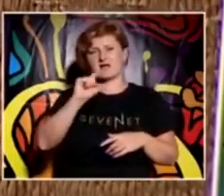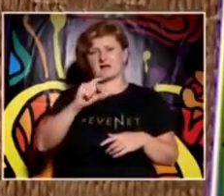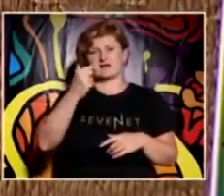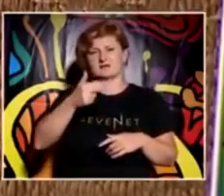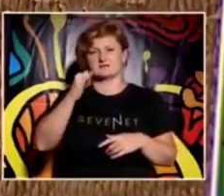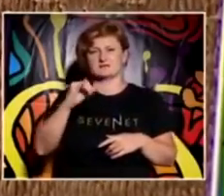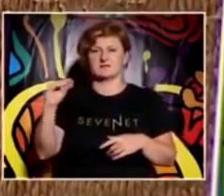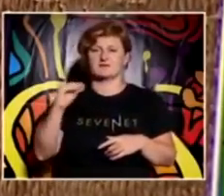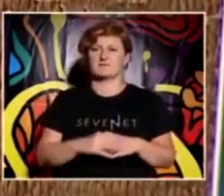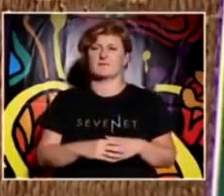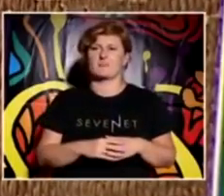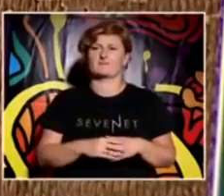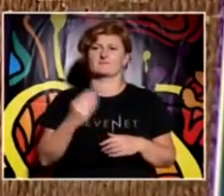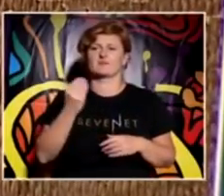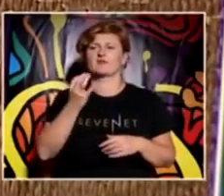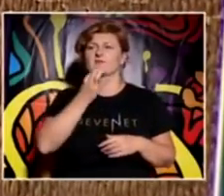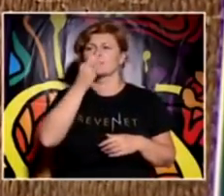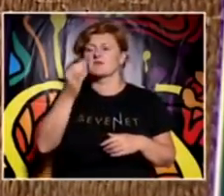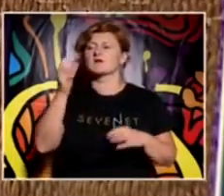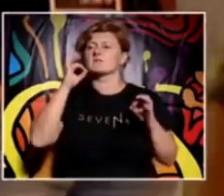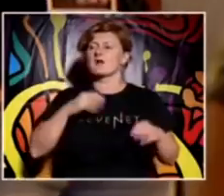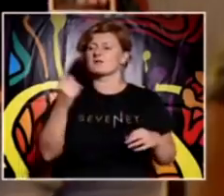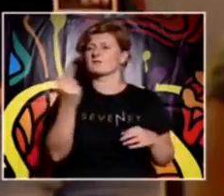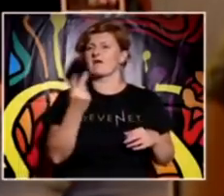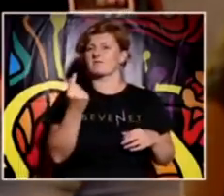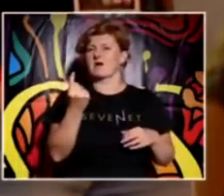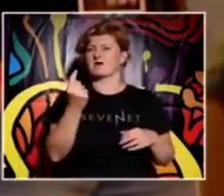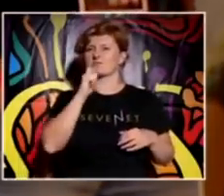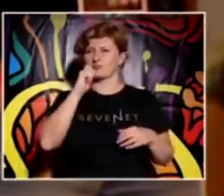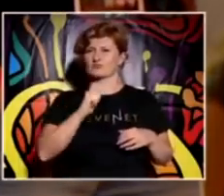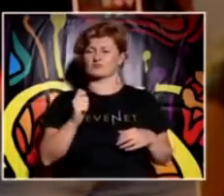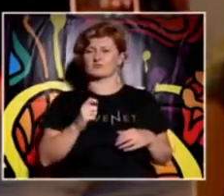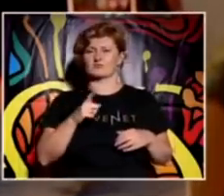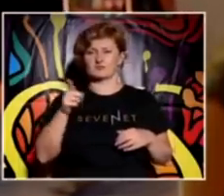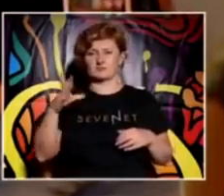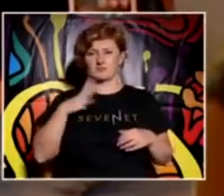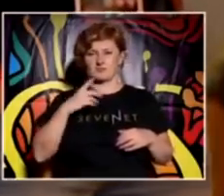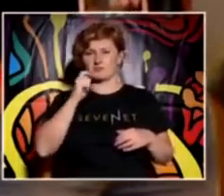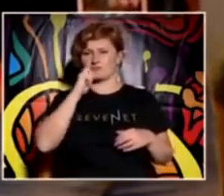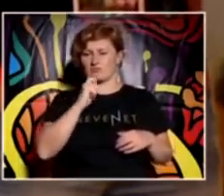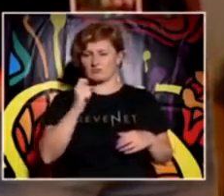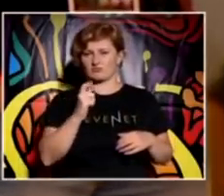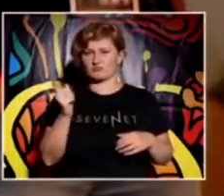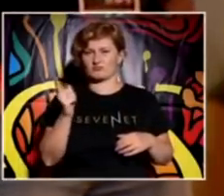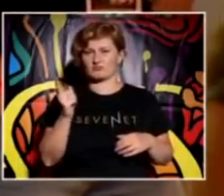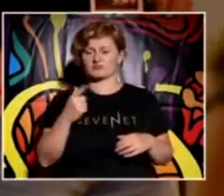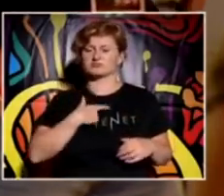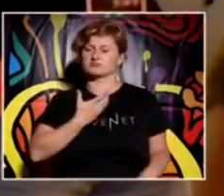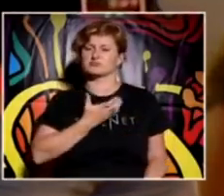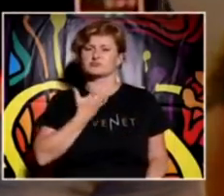To jeszcze może pytanie do Państwa podróżujących razem. Czy mieli Państwo, podróżując z drugą połową, to